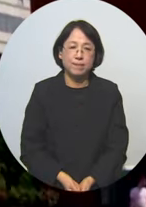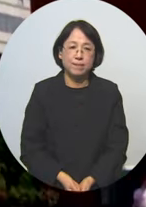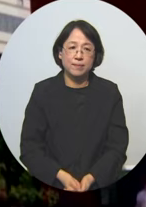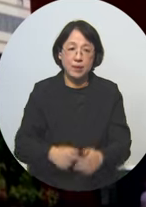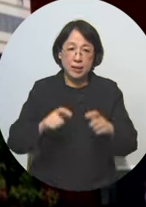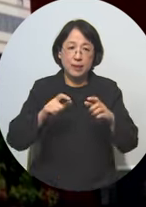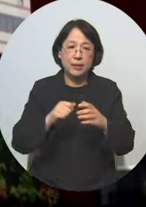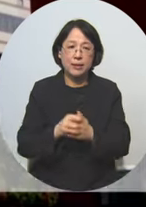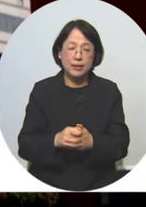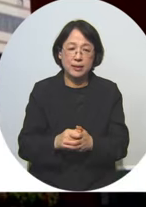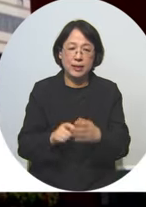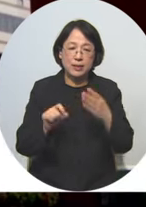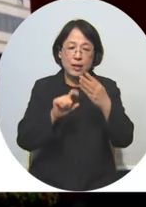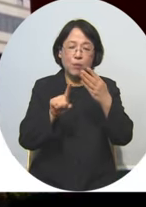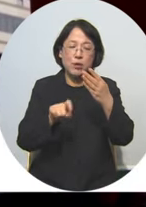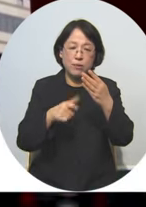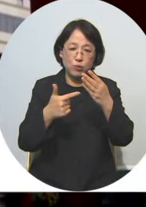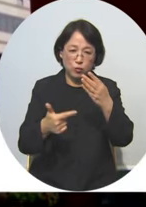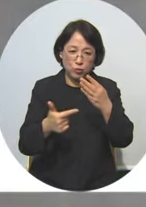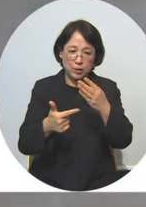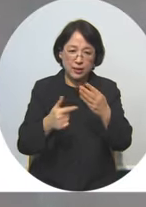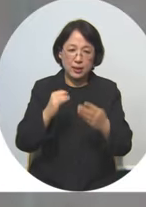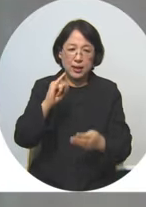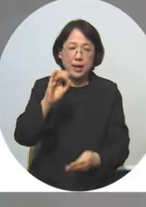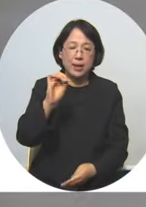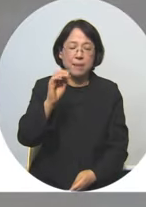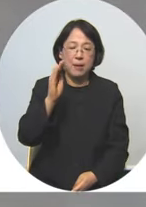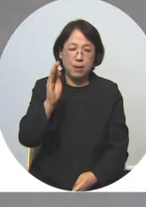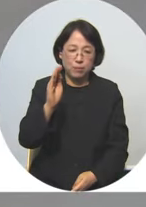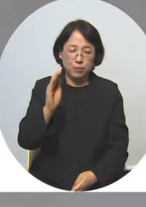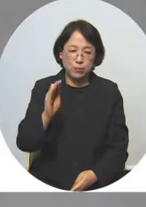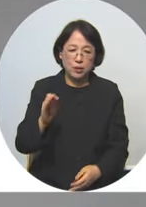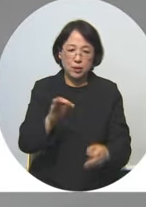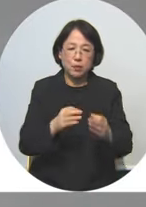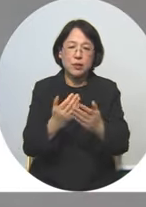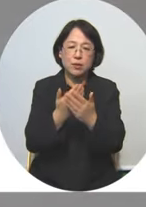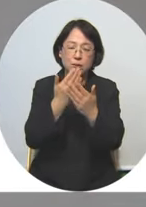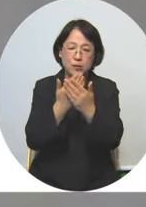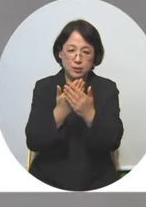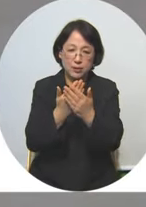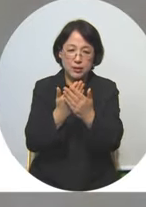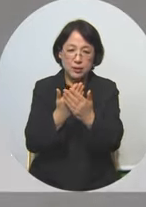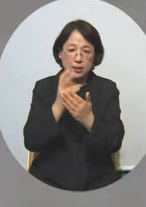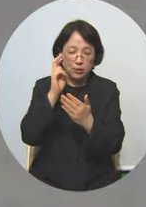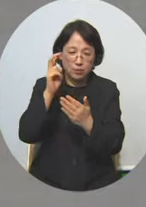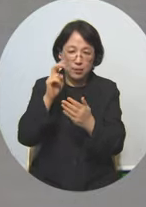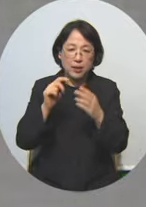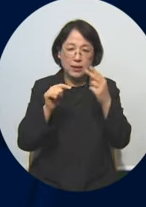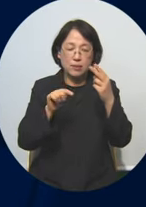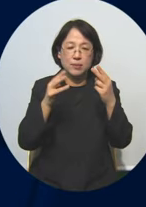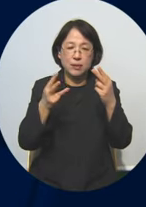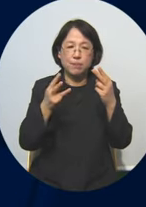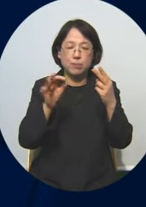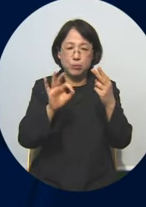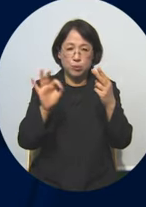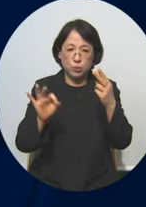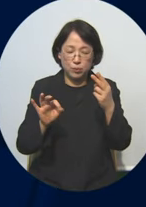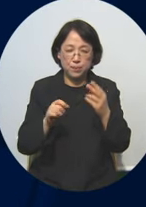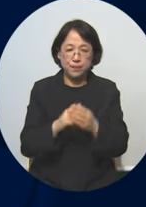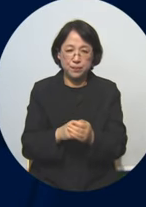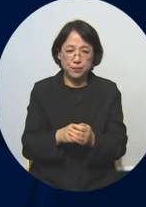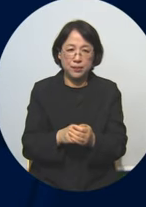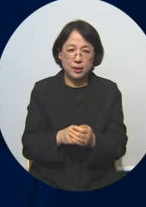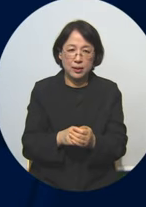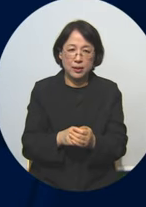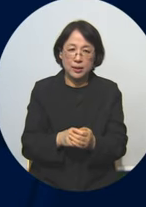현지 시각으로 16일 IMF는 올해 우리 경제 성장률 전망치를 2.3%로 전망했습니다. 이 같은